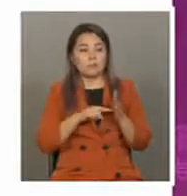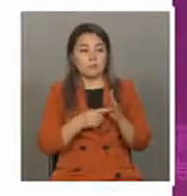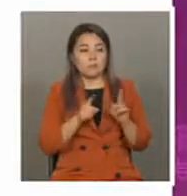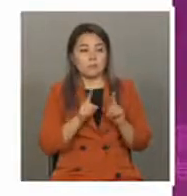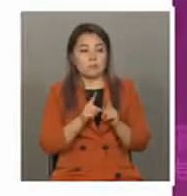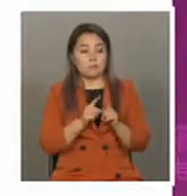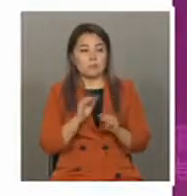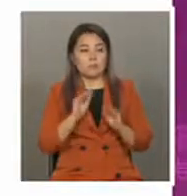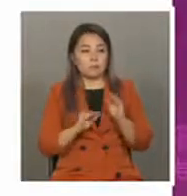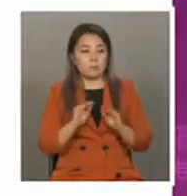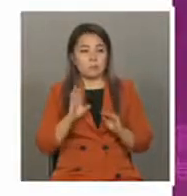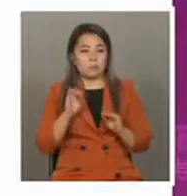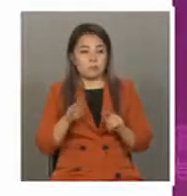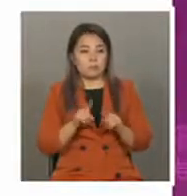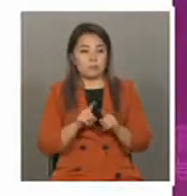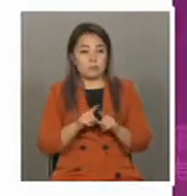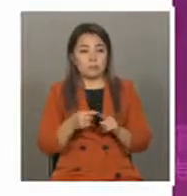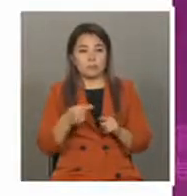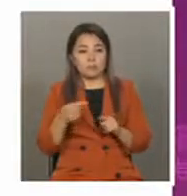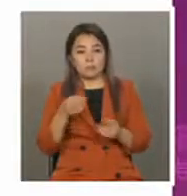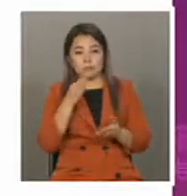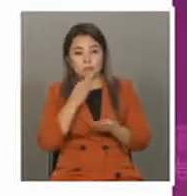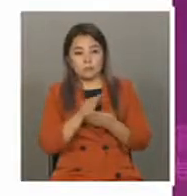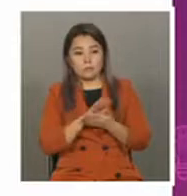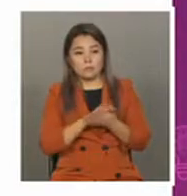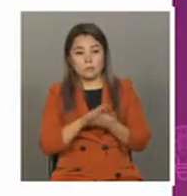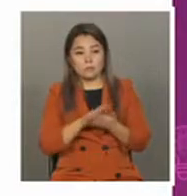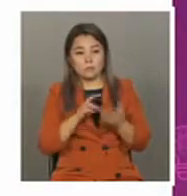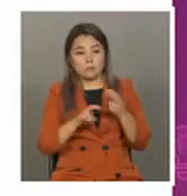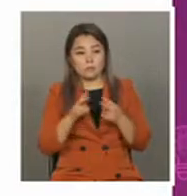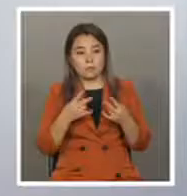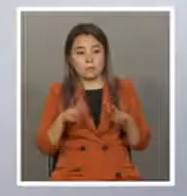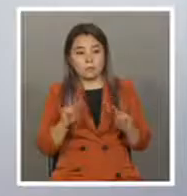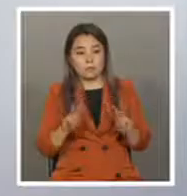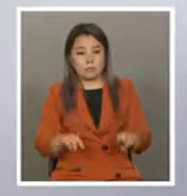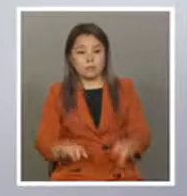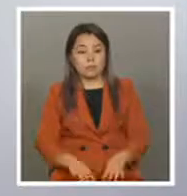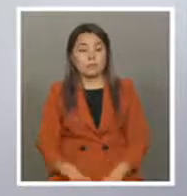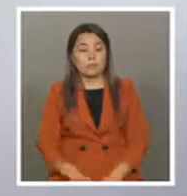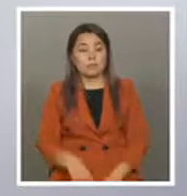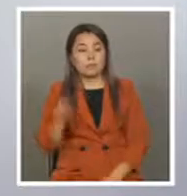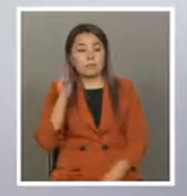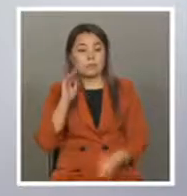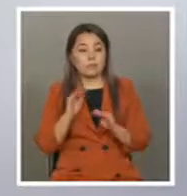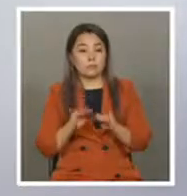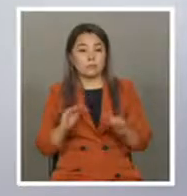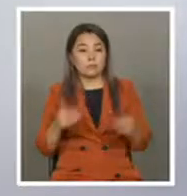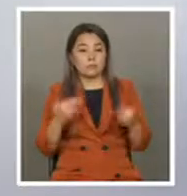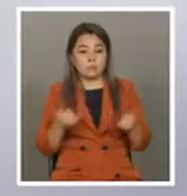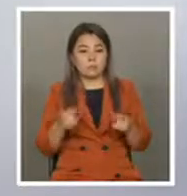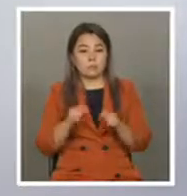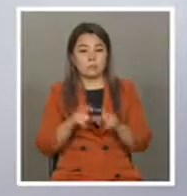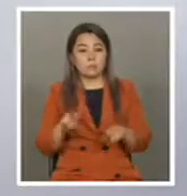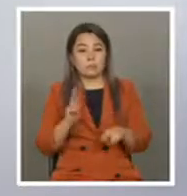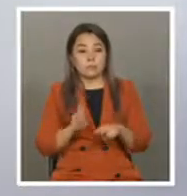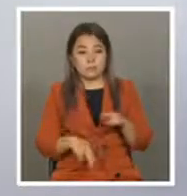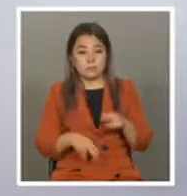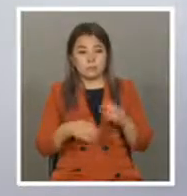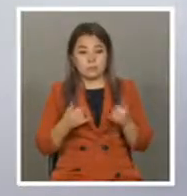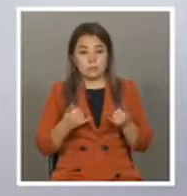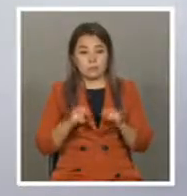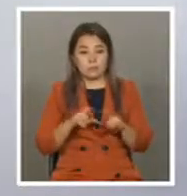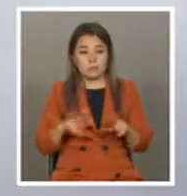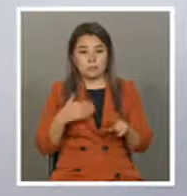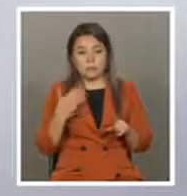v теоремасына кері теорем бойынша түбірлерді іздеп қажет емес. Оқушылар, осымен бүгінгі сабағымыз аяқталды. Бүгінгі